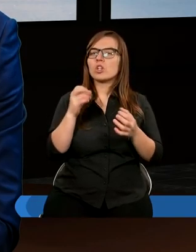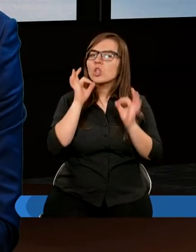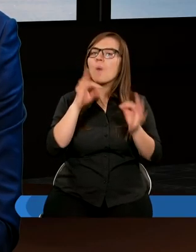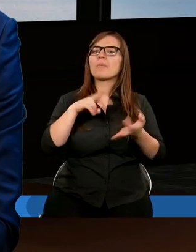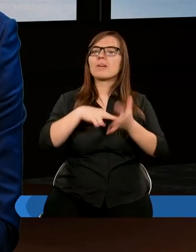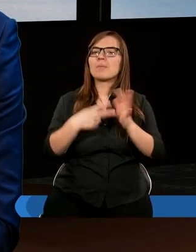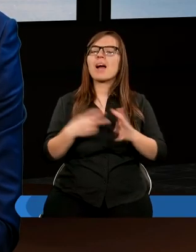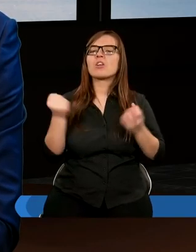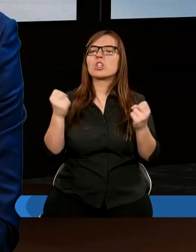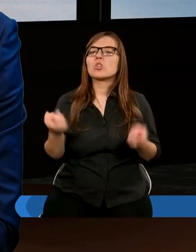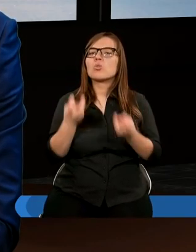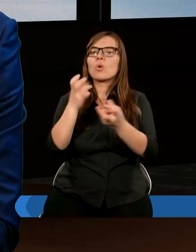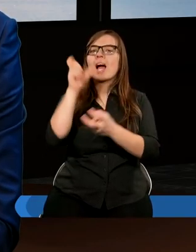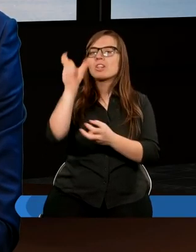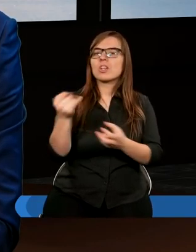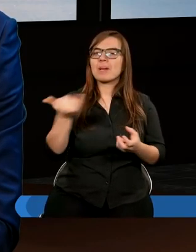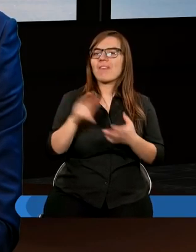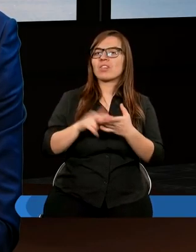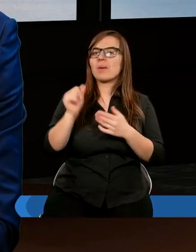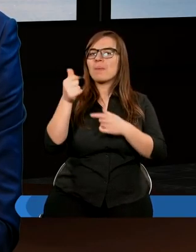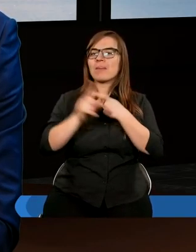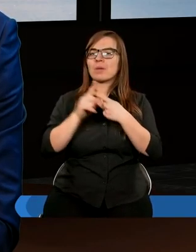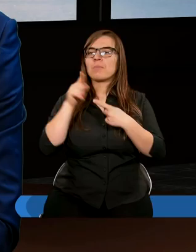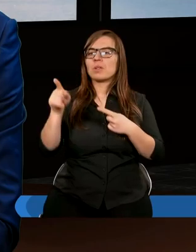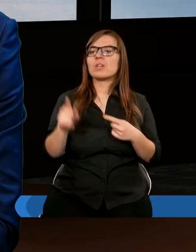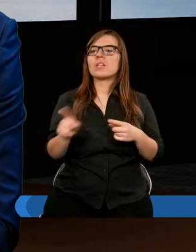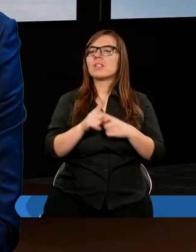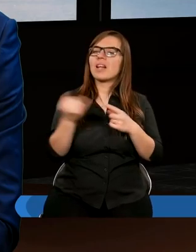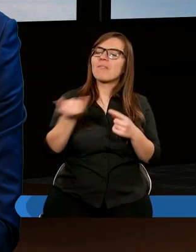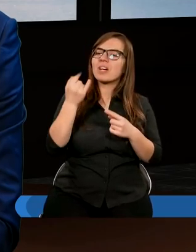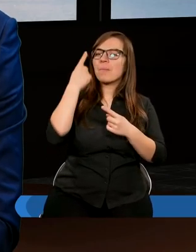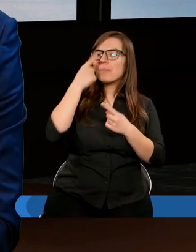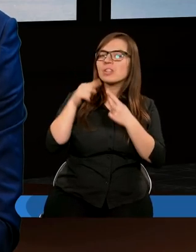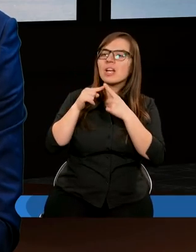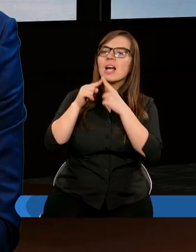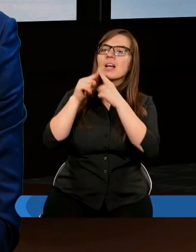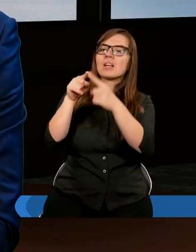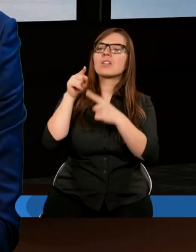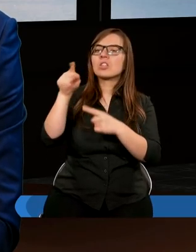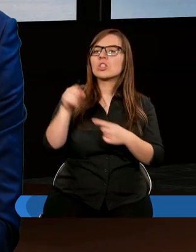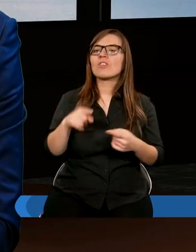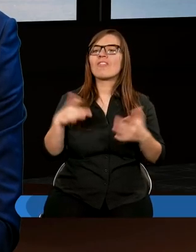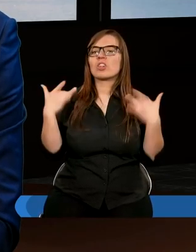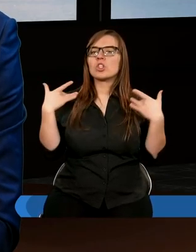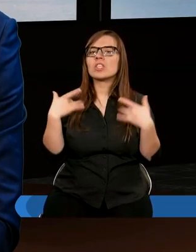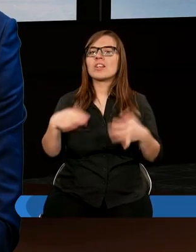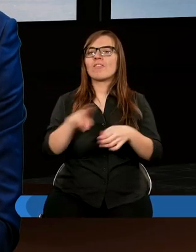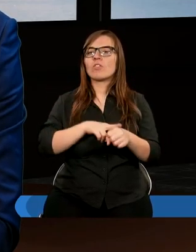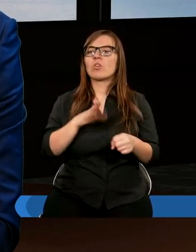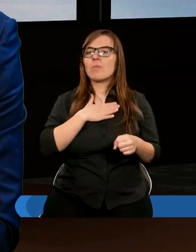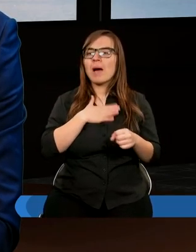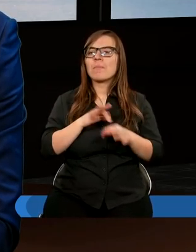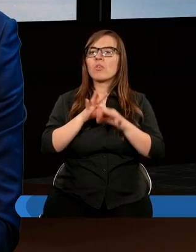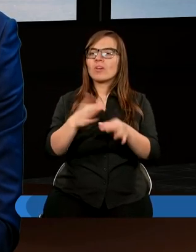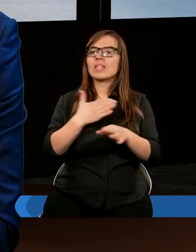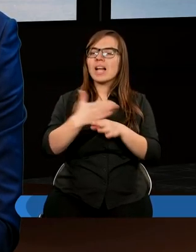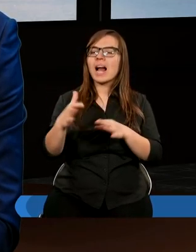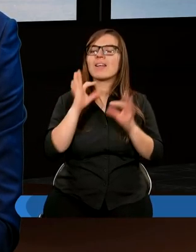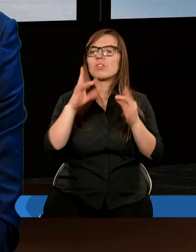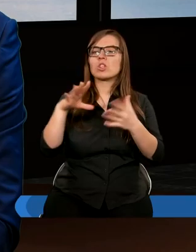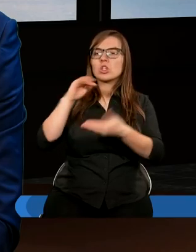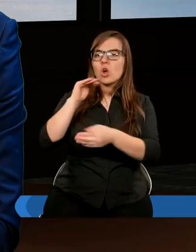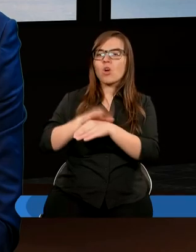szukać Ciebie. Panie, żebyśmy zawsze pytali, że o wszystkich rzeczach, które mamy decydować, decydować się z